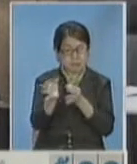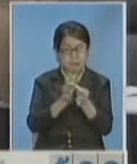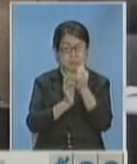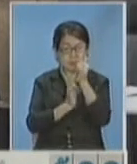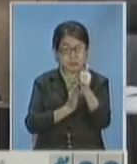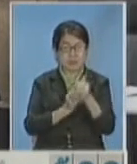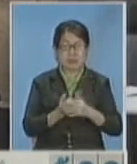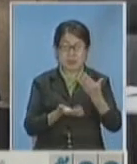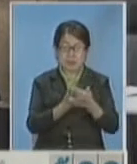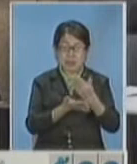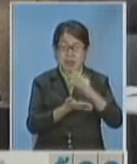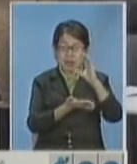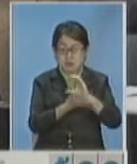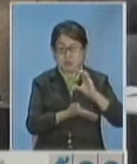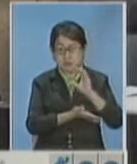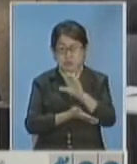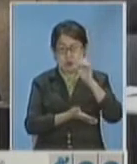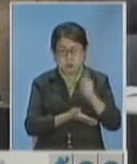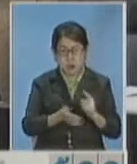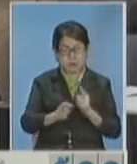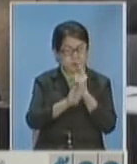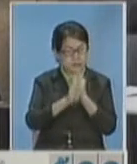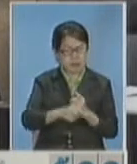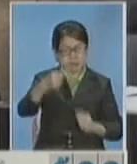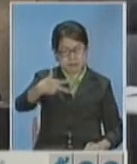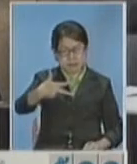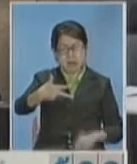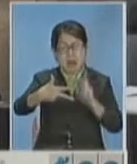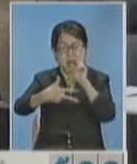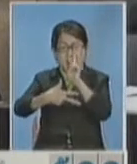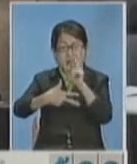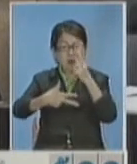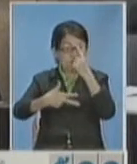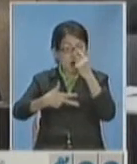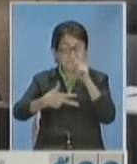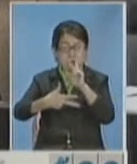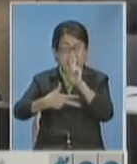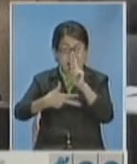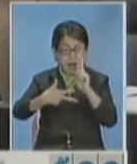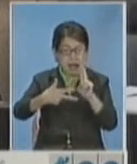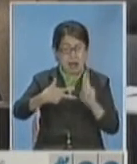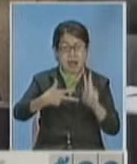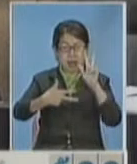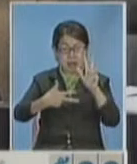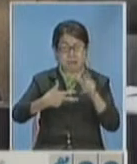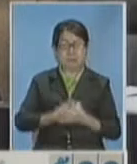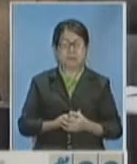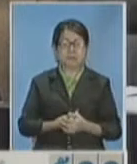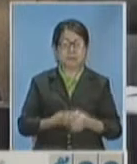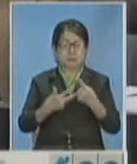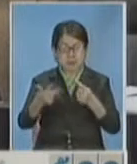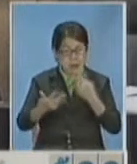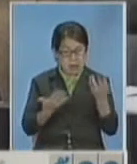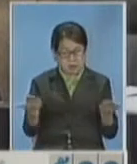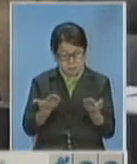การจะทำงบประมาณเนี่ยจะต้องเข้าหลัก 3R ของสำนักงบประมาณแต่ปรากฏว่าไม่เข้าหลักหลายโครง